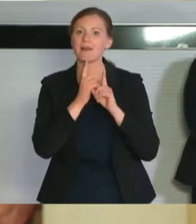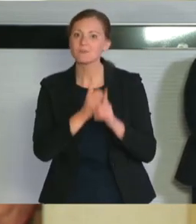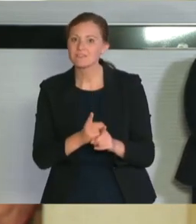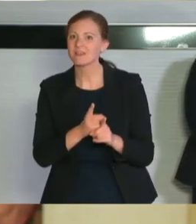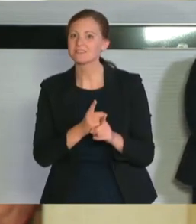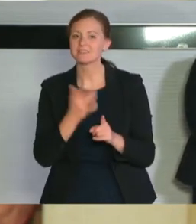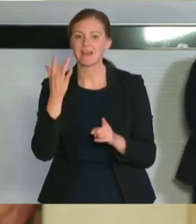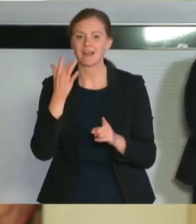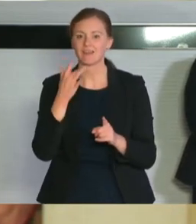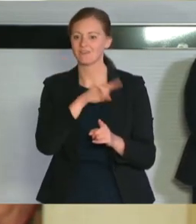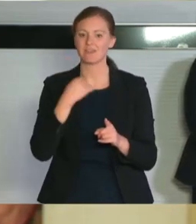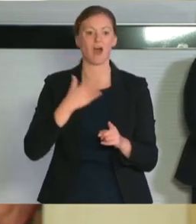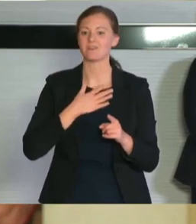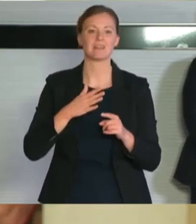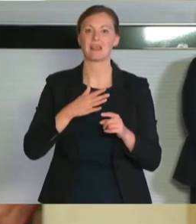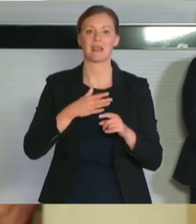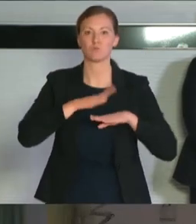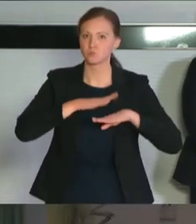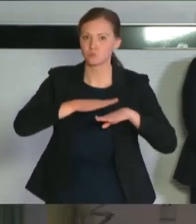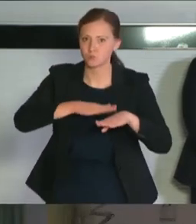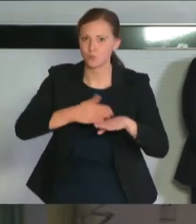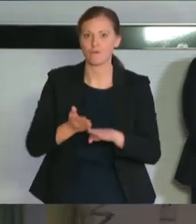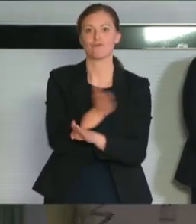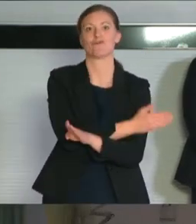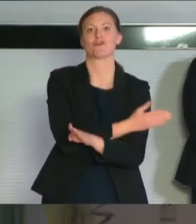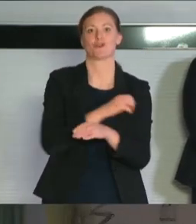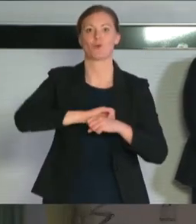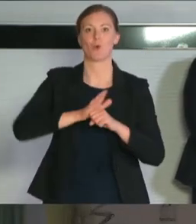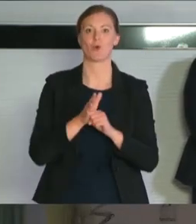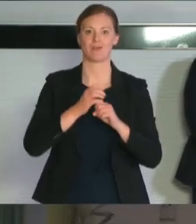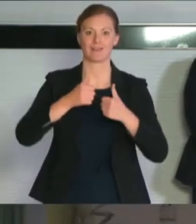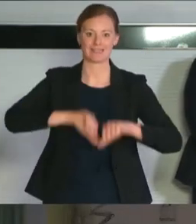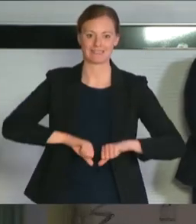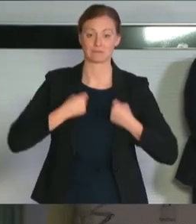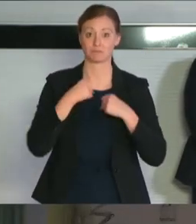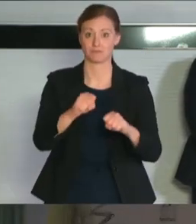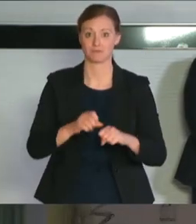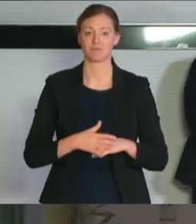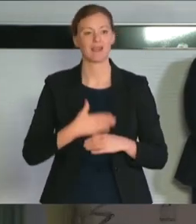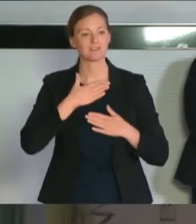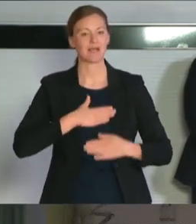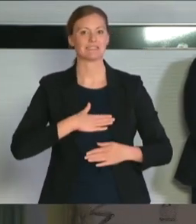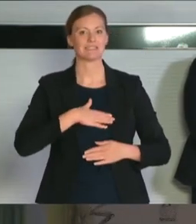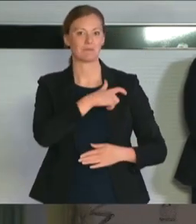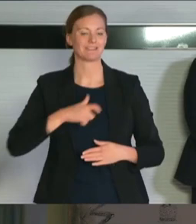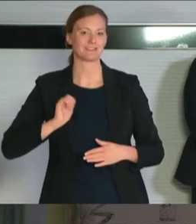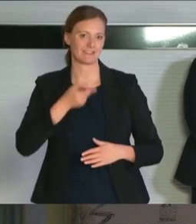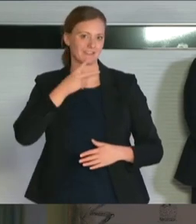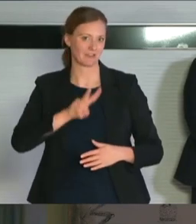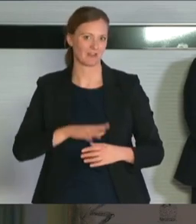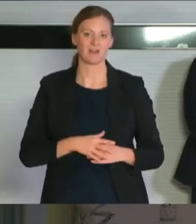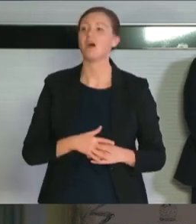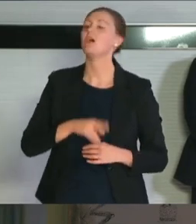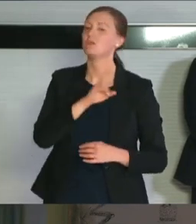denne koronakrisen traff oss? Jeg tror helseministeren skal svare på det, siden det han som har jobbet og planlagt med dette. Ja, det ikke sånn at Norge ikke